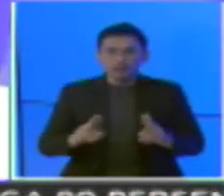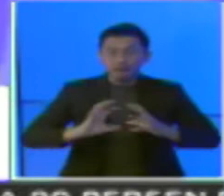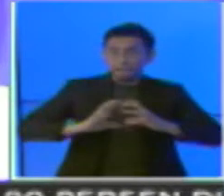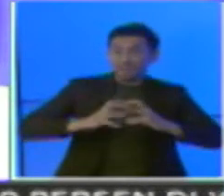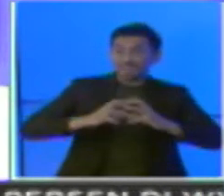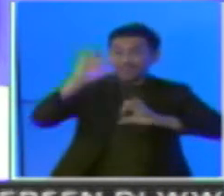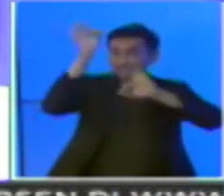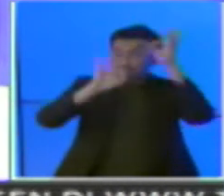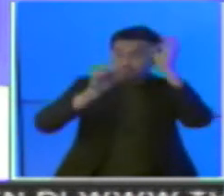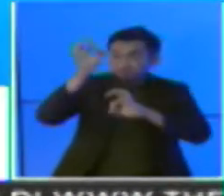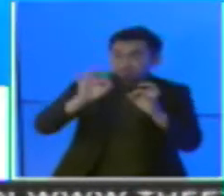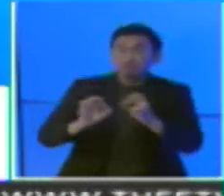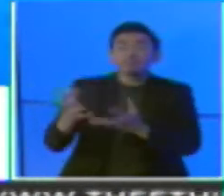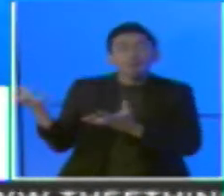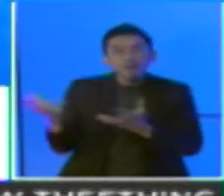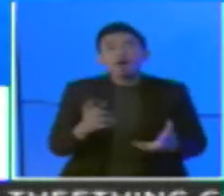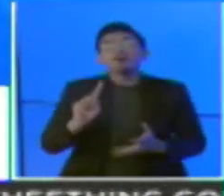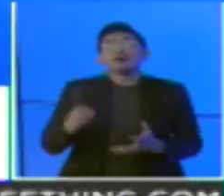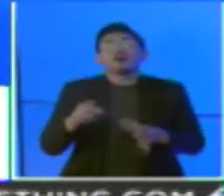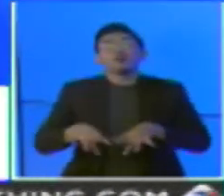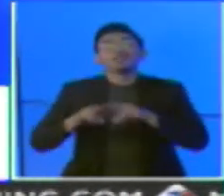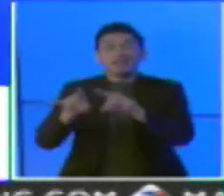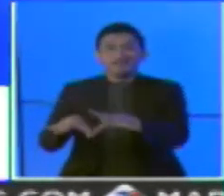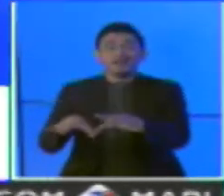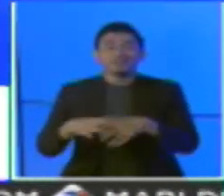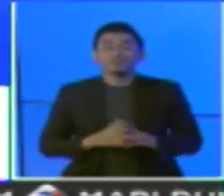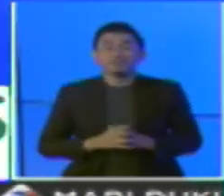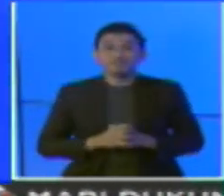Jadi, tak perlu lagi keluar negeri untuk dapat menikmati salju